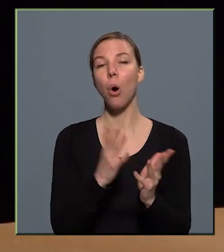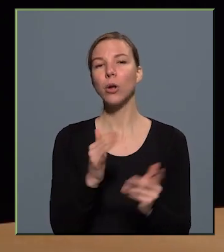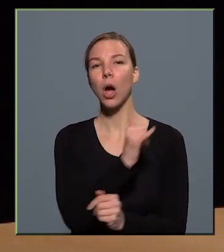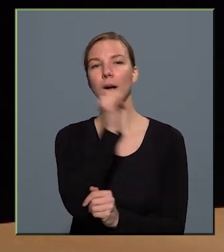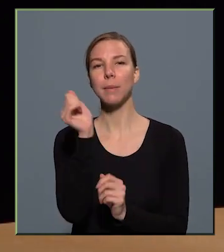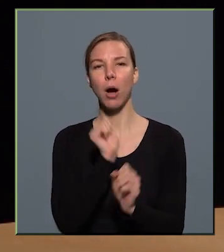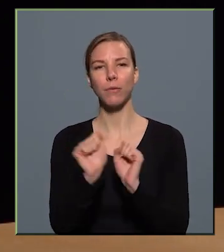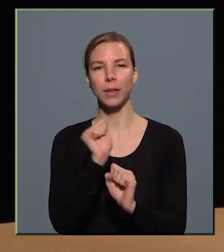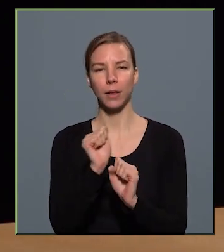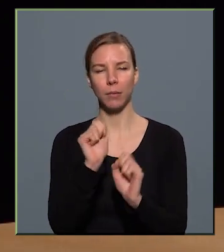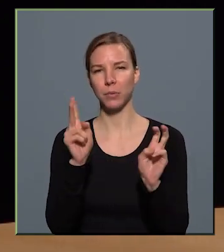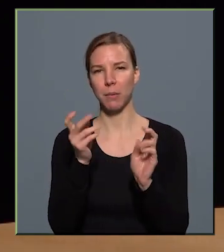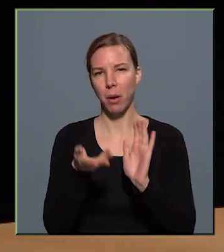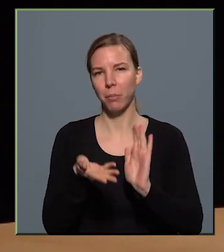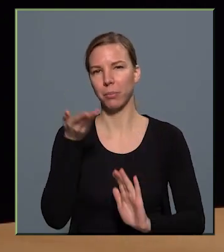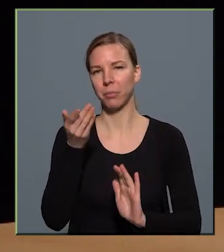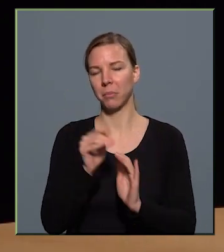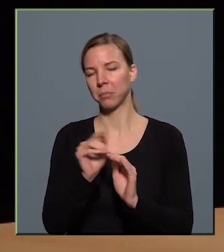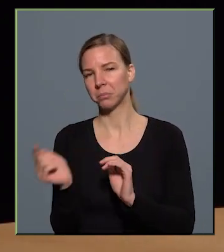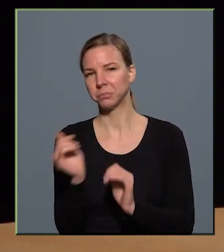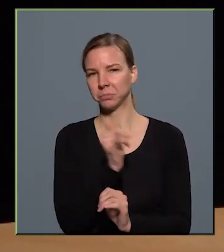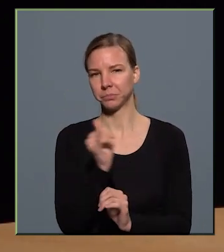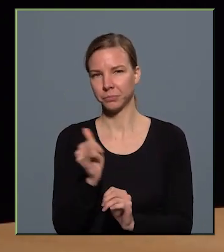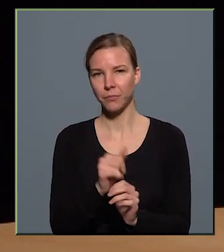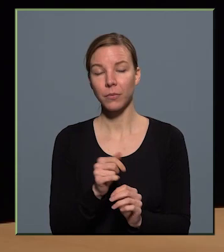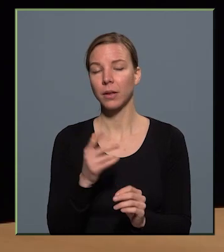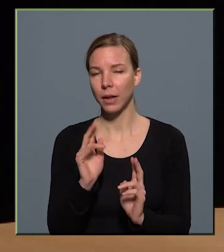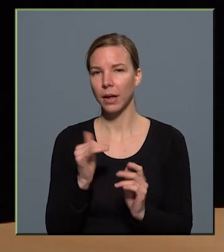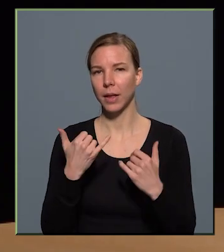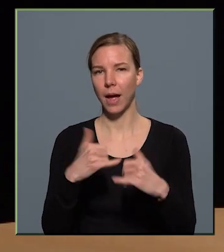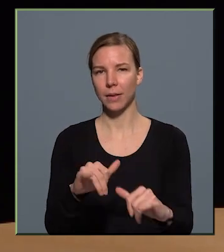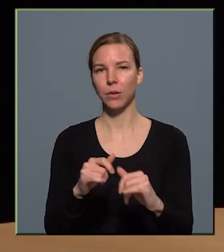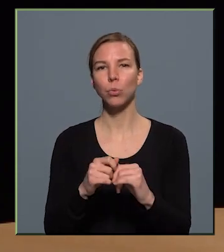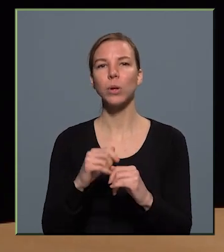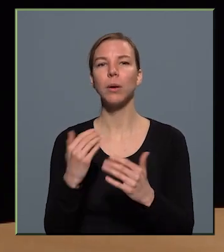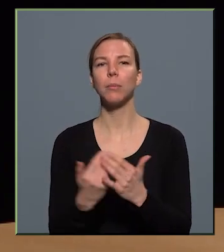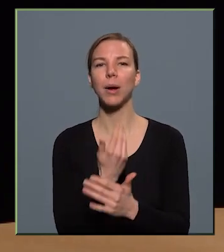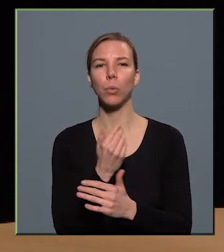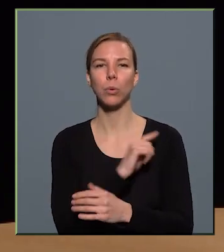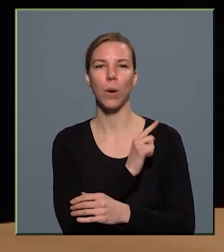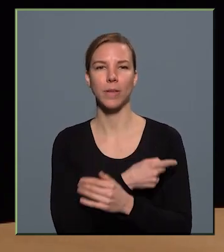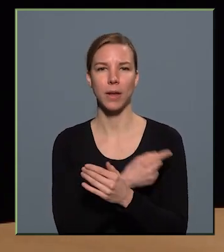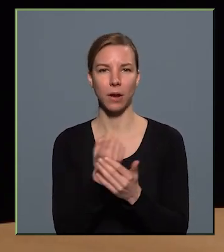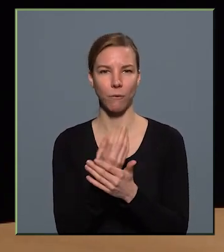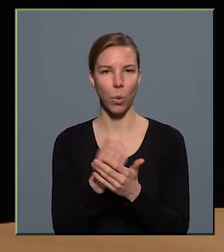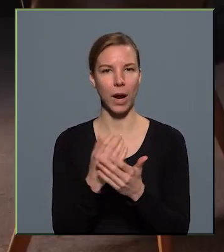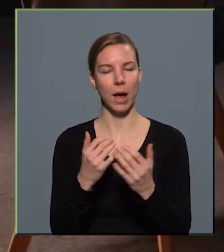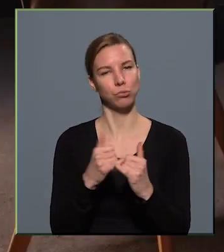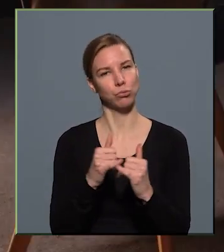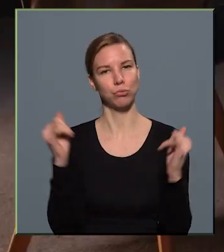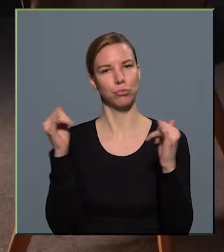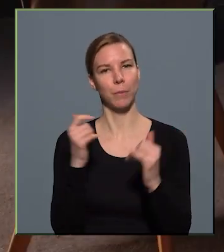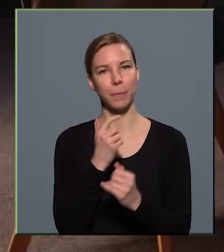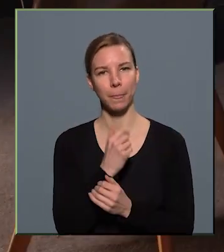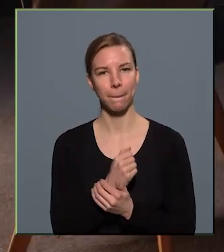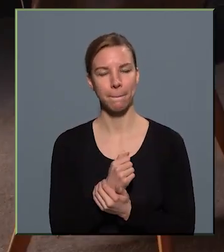mindig ez volt erősebb. De az látható volt, hogy igen, elindult a megújuló energiaforrásoknak a felfutása. És